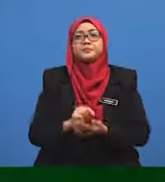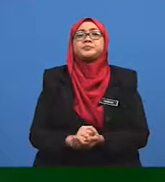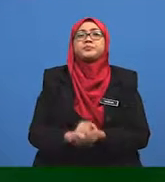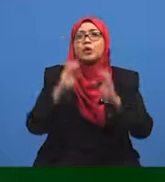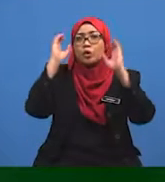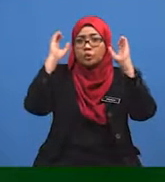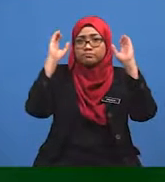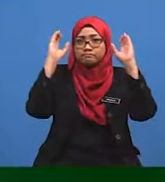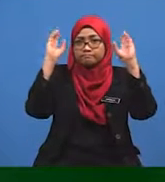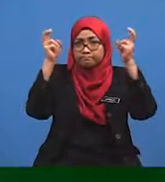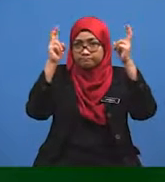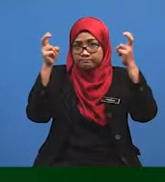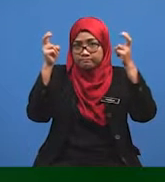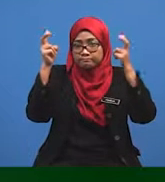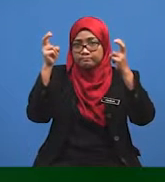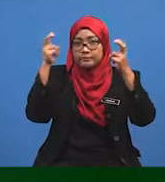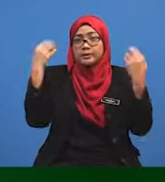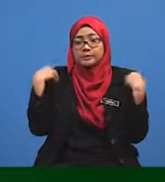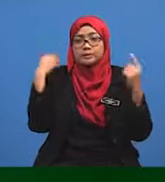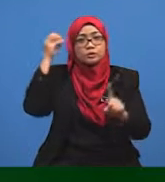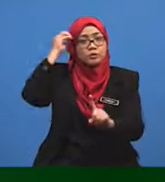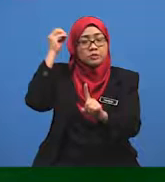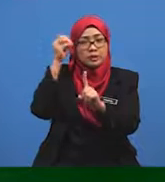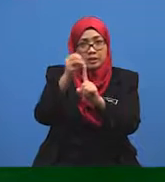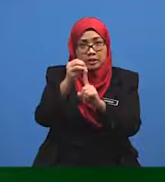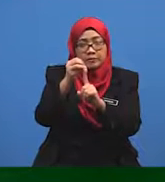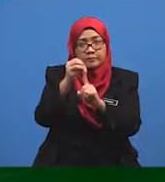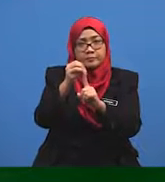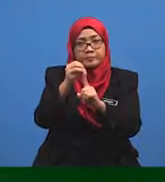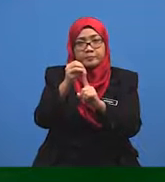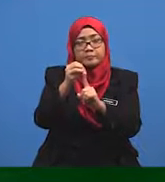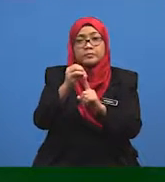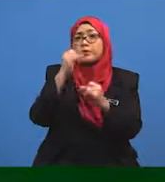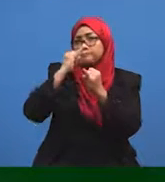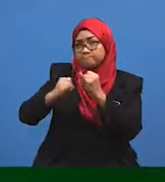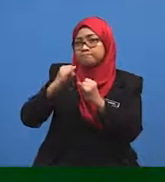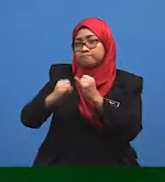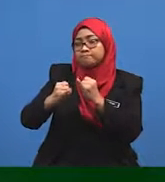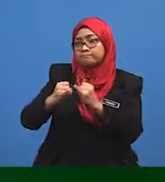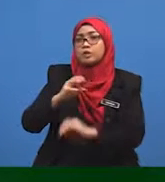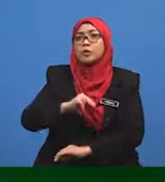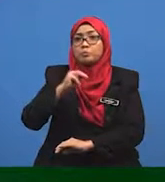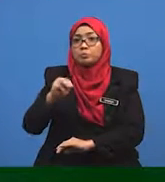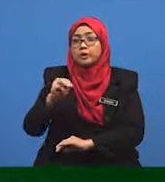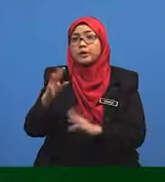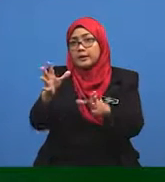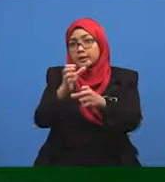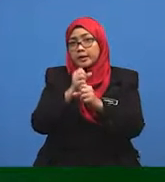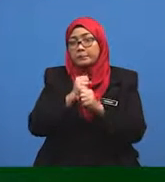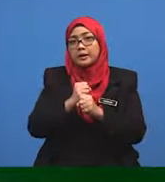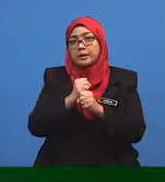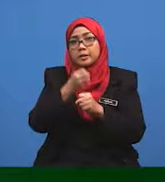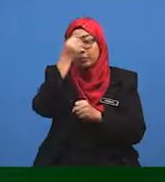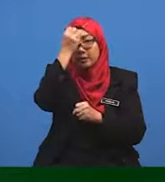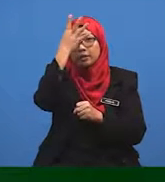ini adalah seperti berikut. Yang pertamanya, di akhir pembelajaran nanti kita dapat menterjemah